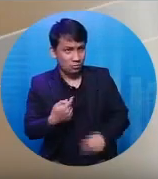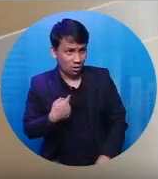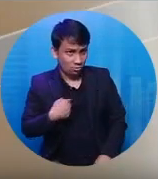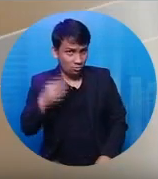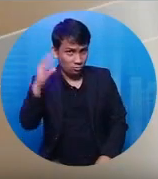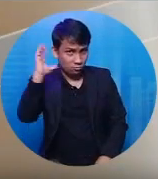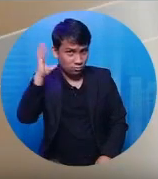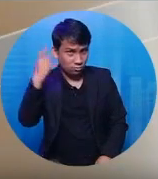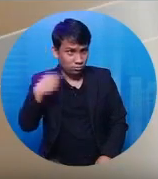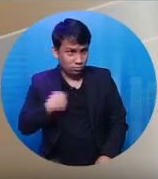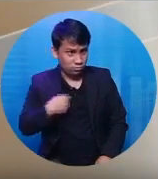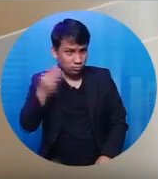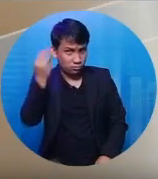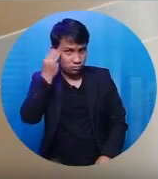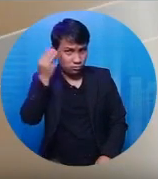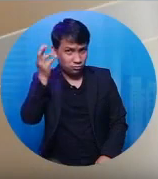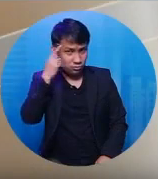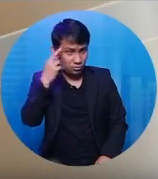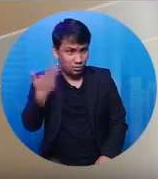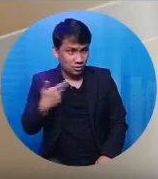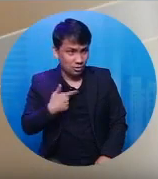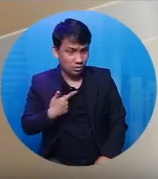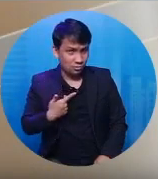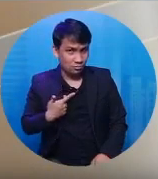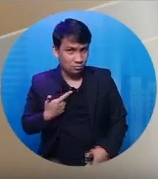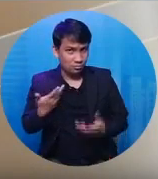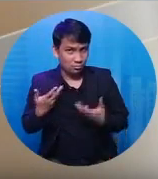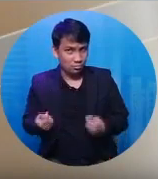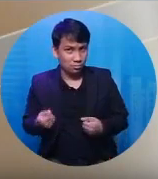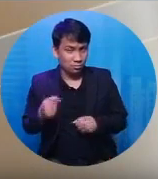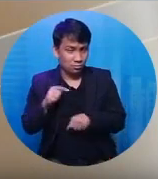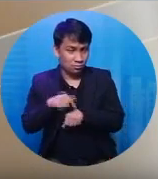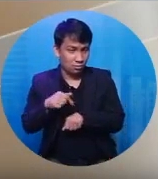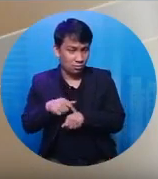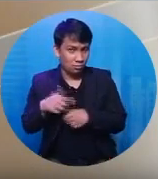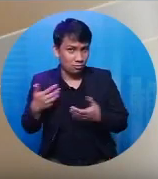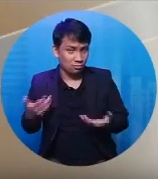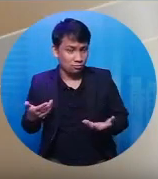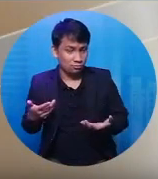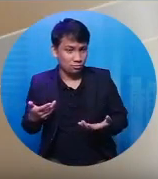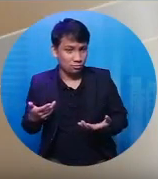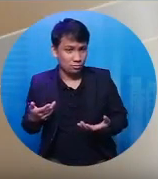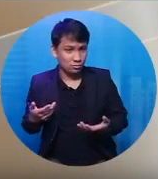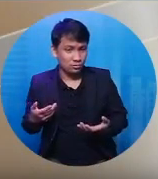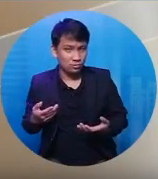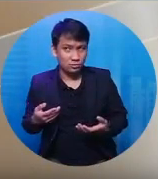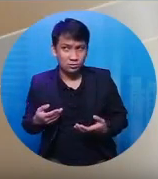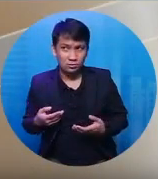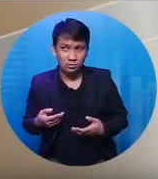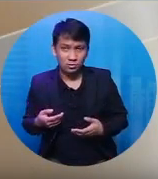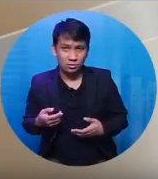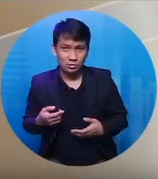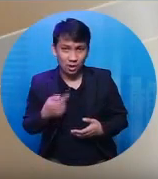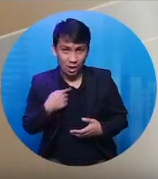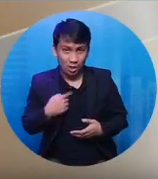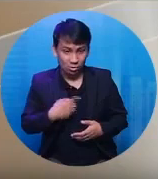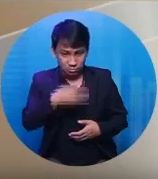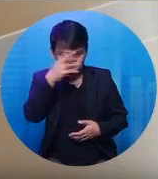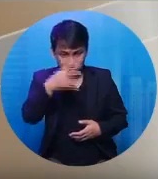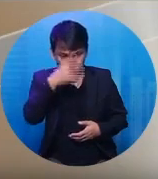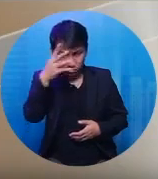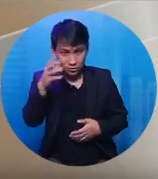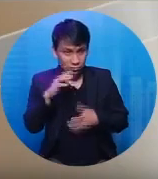baliw? Ako'y mapagawa ng trabaho? Anong kwento? Ano? Ako'y mapagawa ng